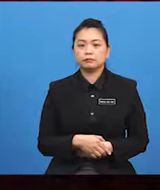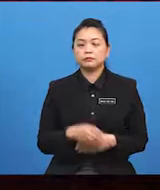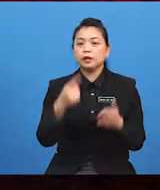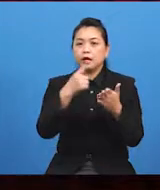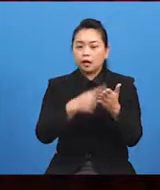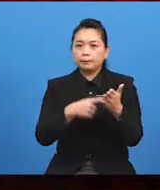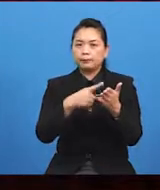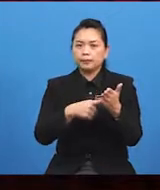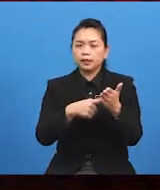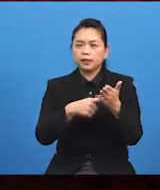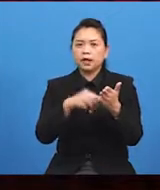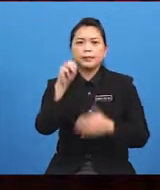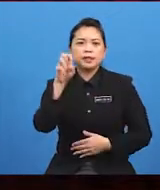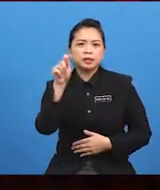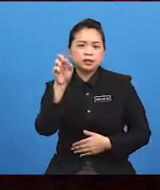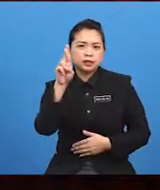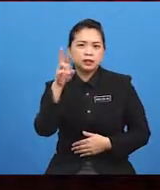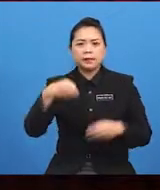Kedua, apakah meter bagi lagu ini?